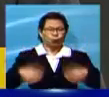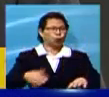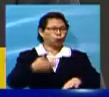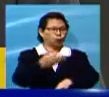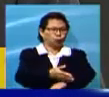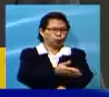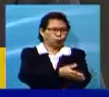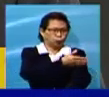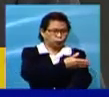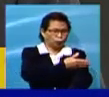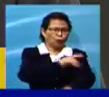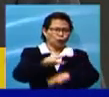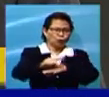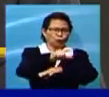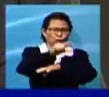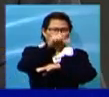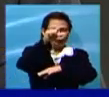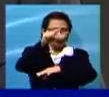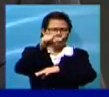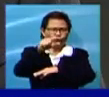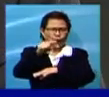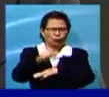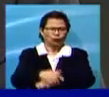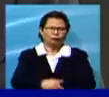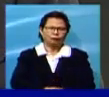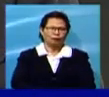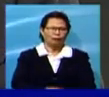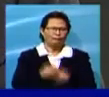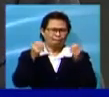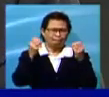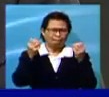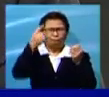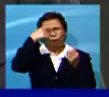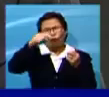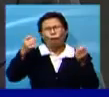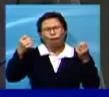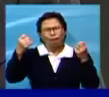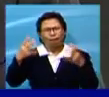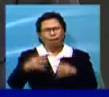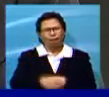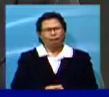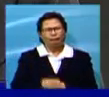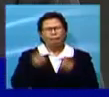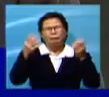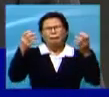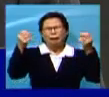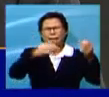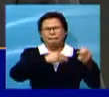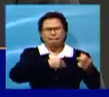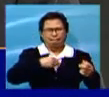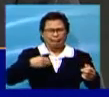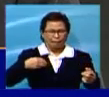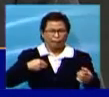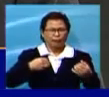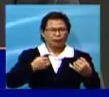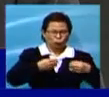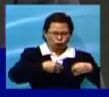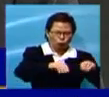capacity utilization rate for many of the members that have actually